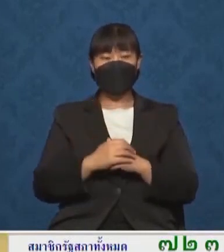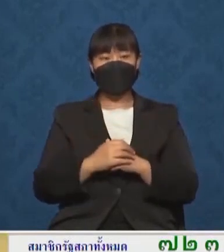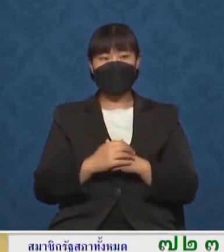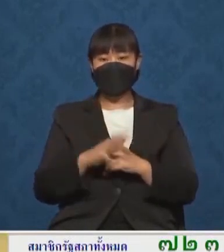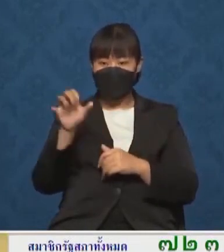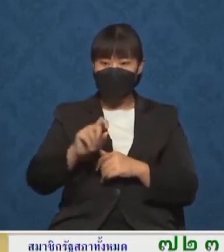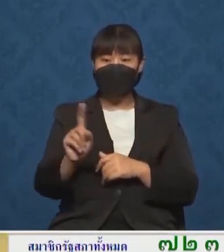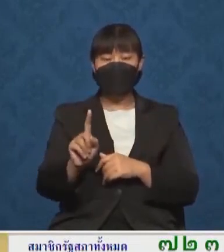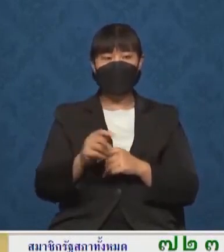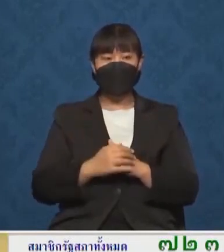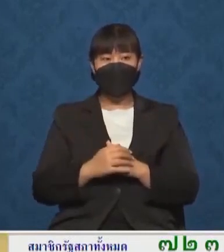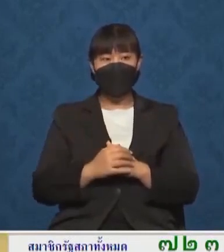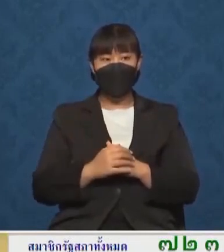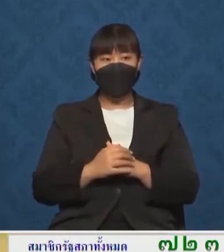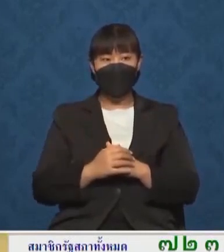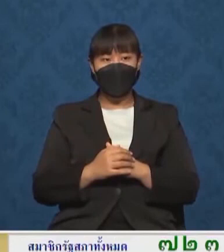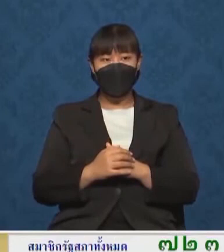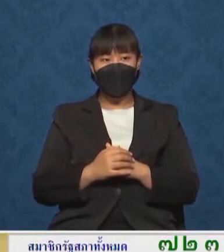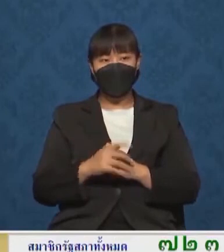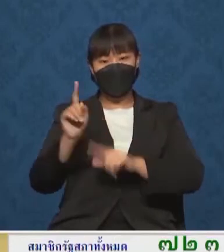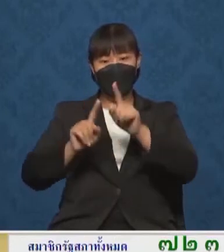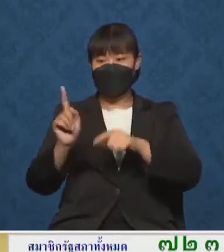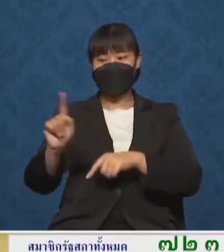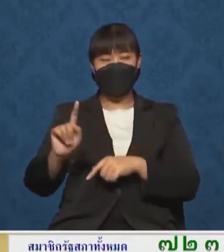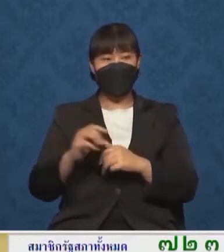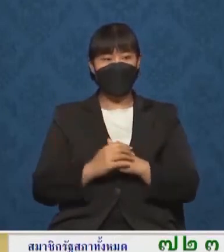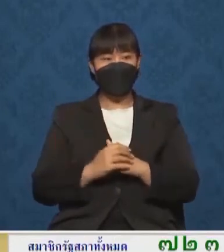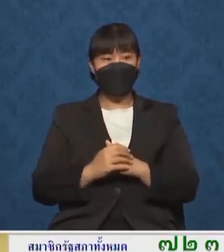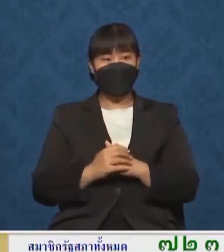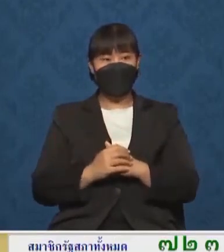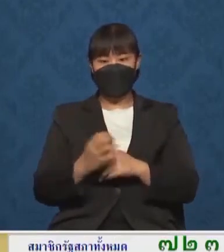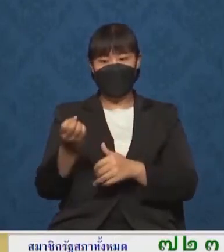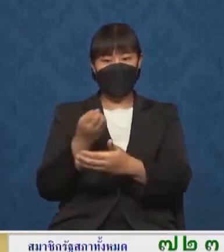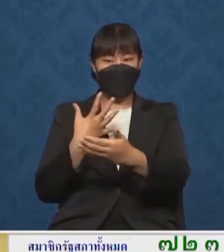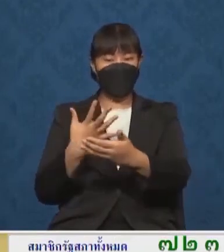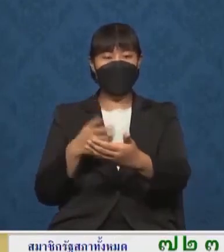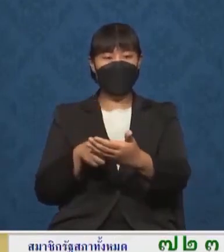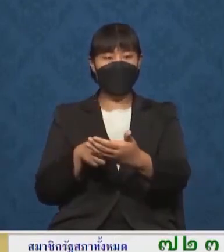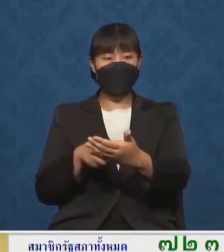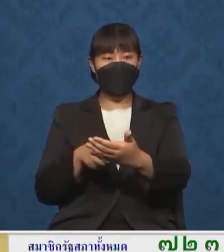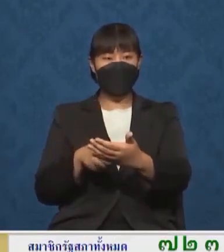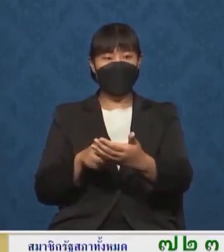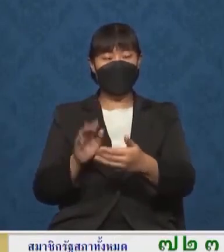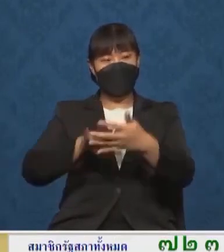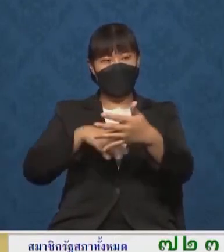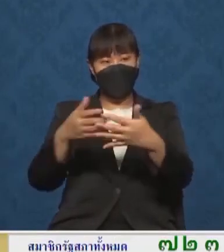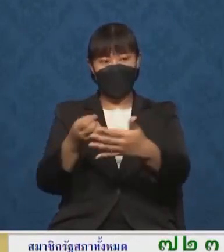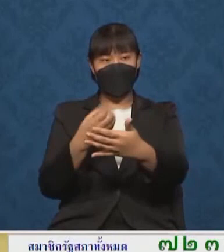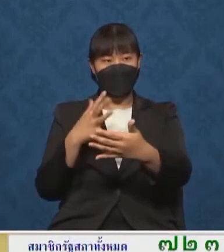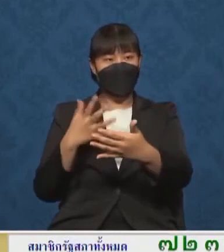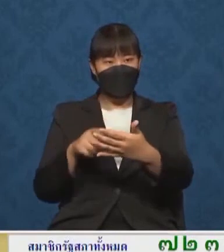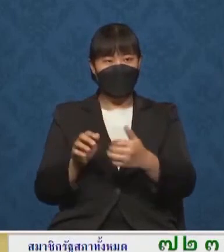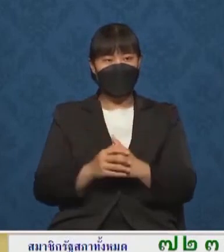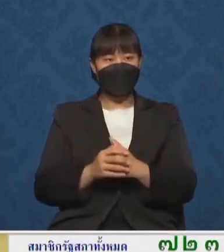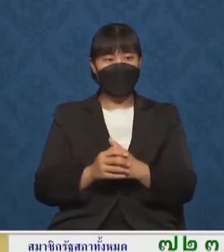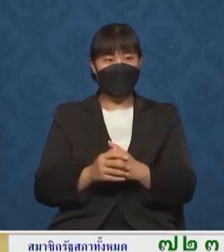ครับจากตัวชี้วัดไหนสิ่งนี้ไม่ได้บ่งบอกอยู่ในแผนแม่บทของยุทธศาสตร์ชาติแล้วก็บอกไม่ได้ด้วย